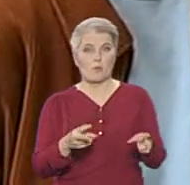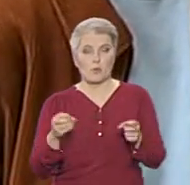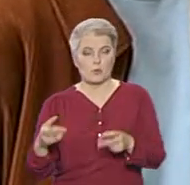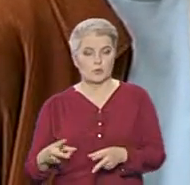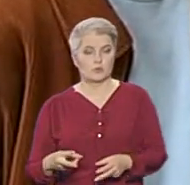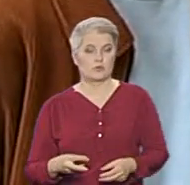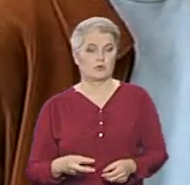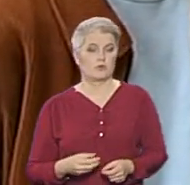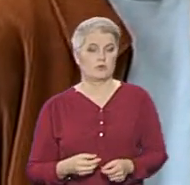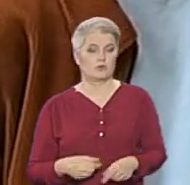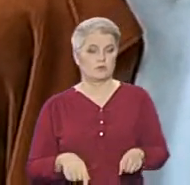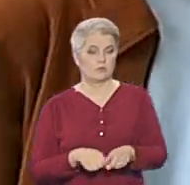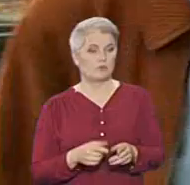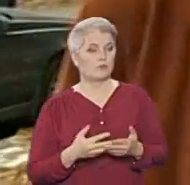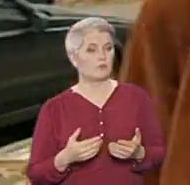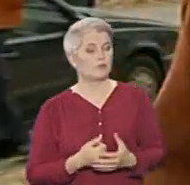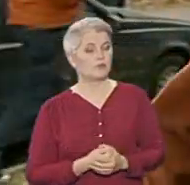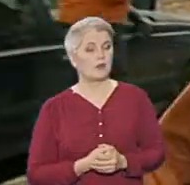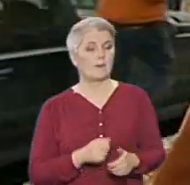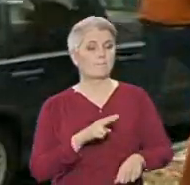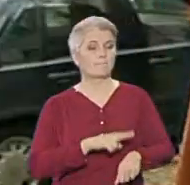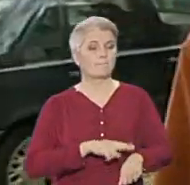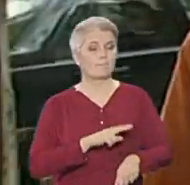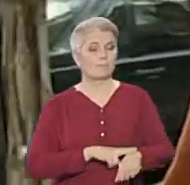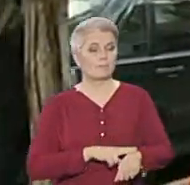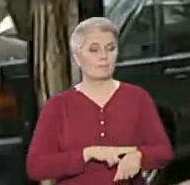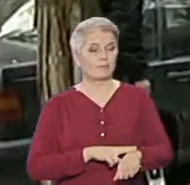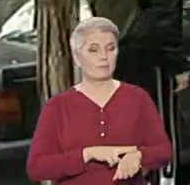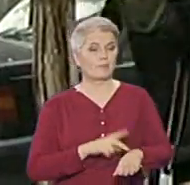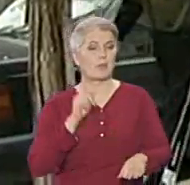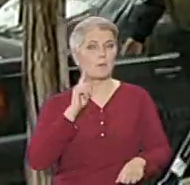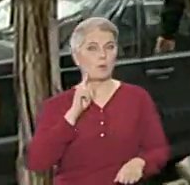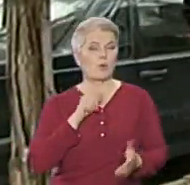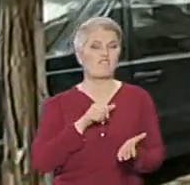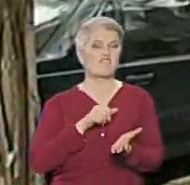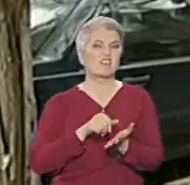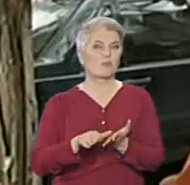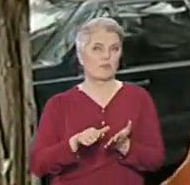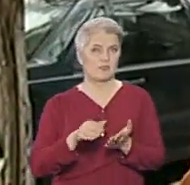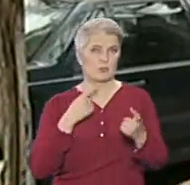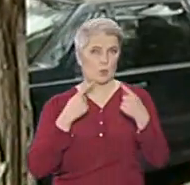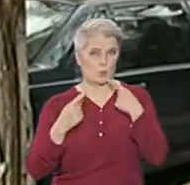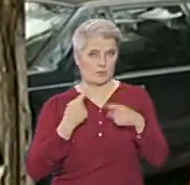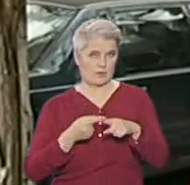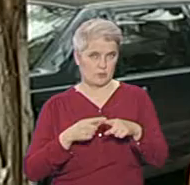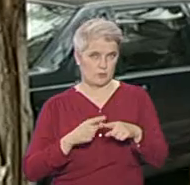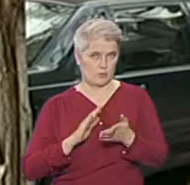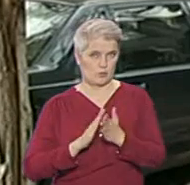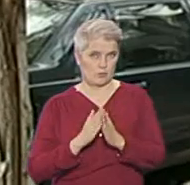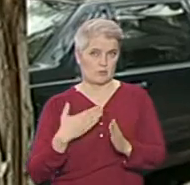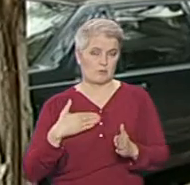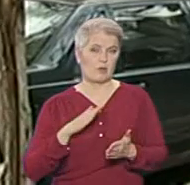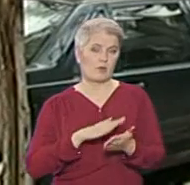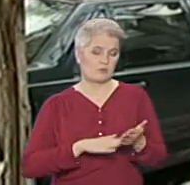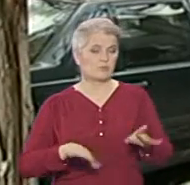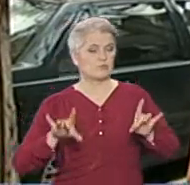погрожують і от тому подобне. Поліція поки що відмовилась коментувати усю цю ситуацію, але ми будемо тримати